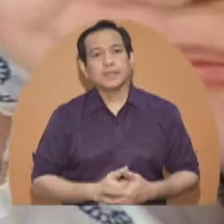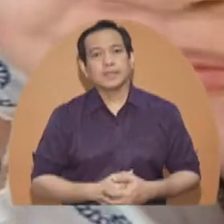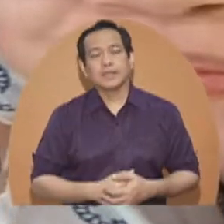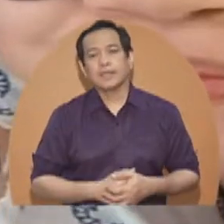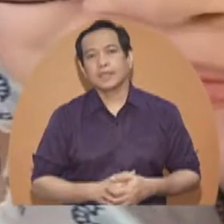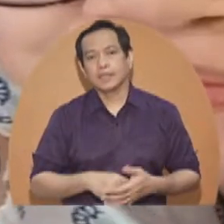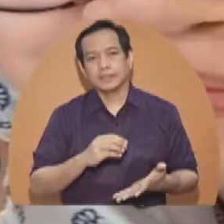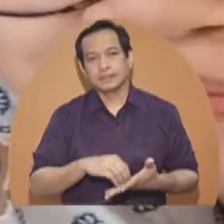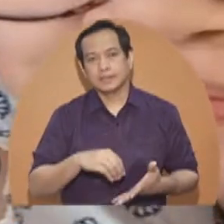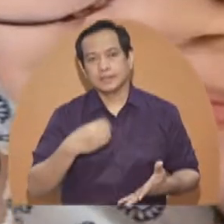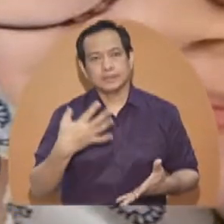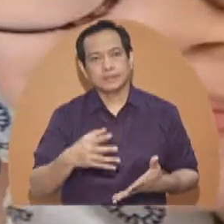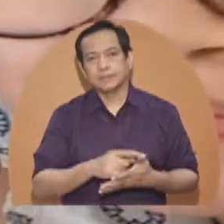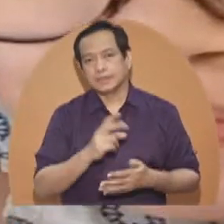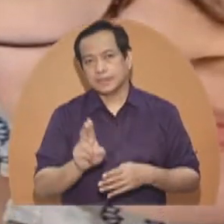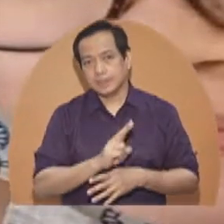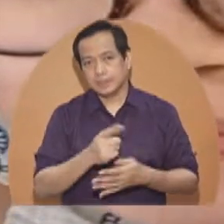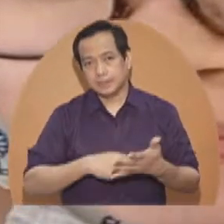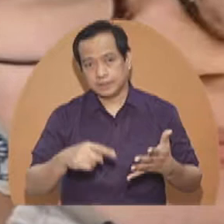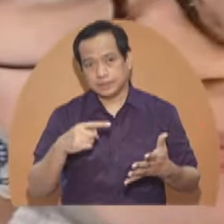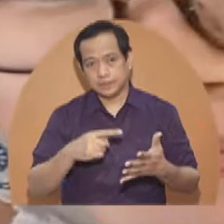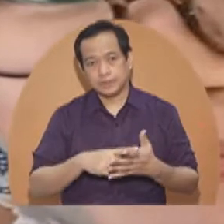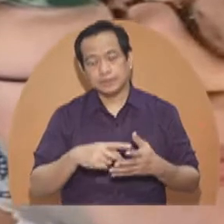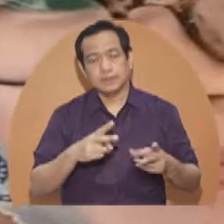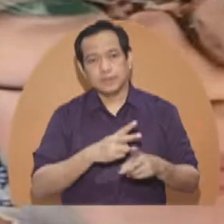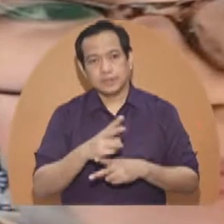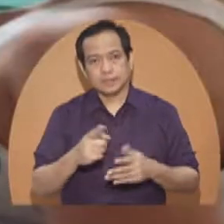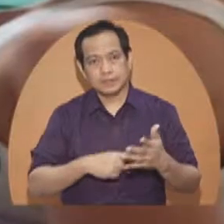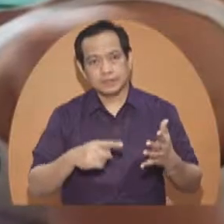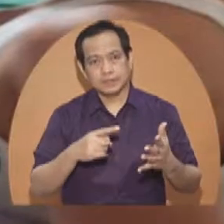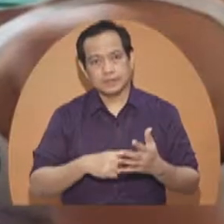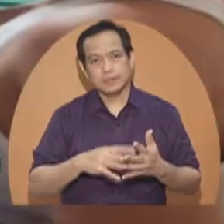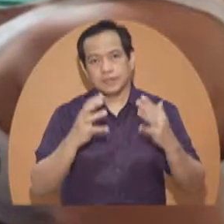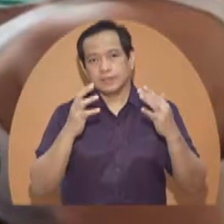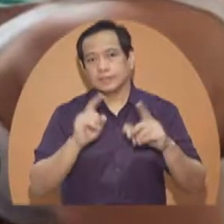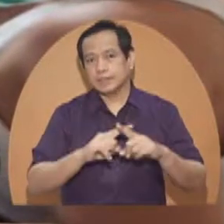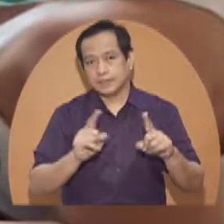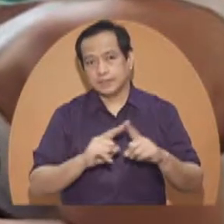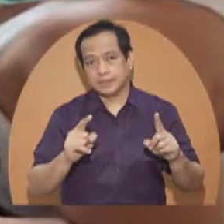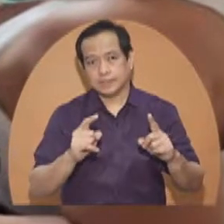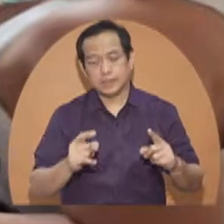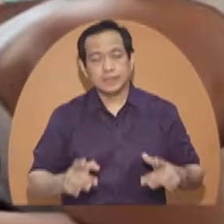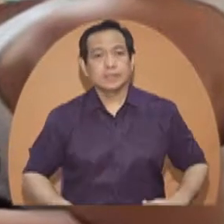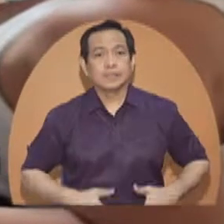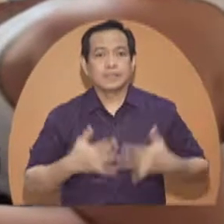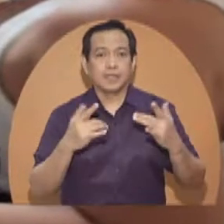ang nagastos ng mag-asawang Ramos at Miko sa pagpapagamot kay Charles, nagiba ang kanilang